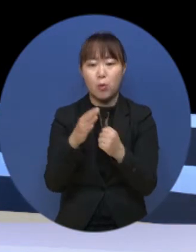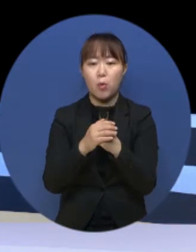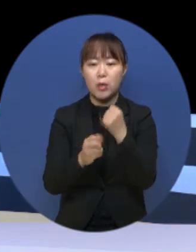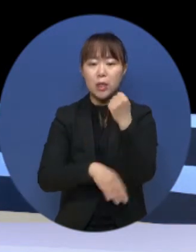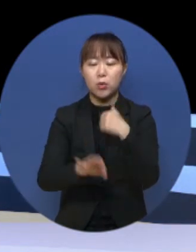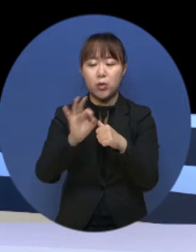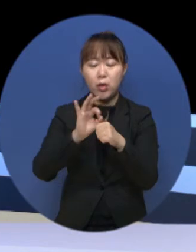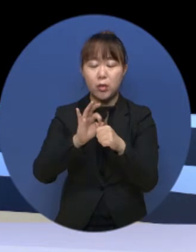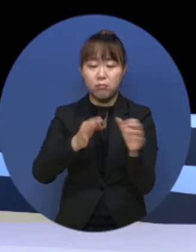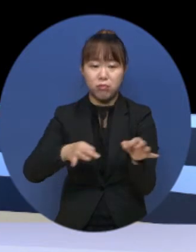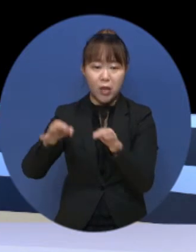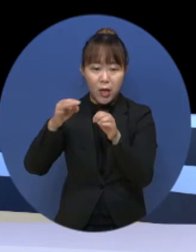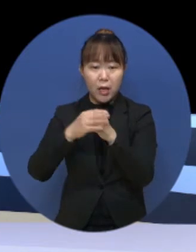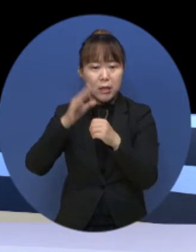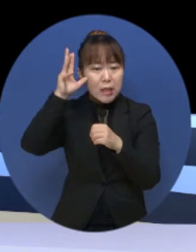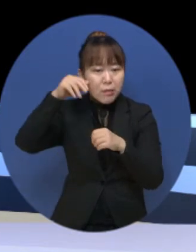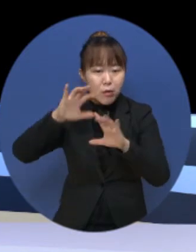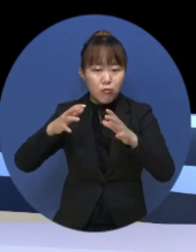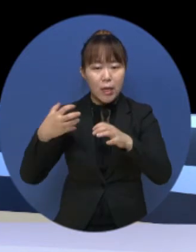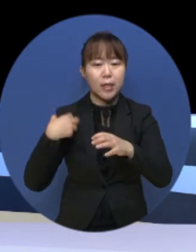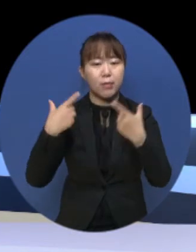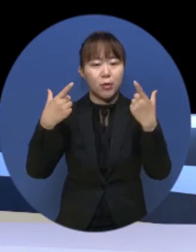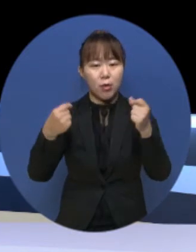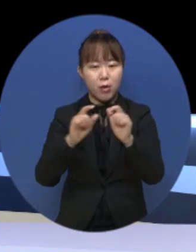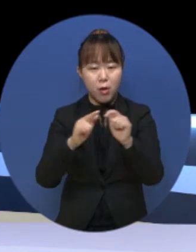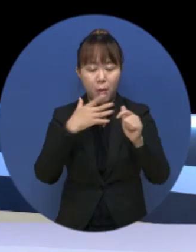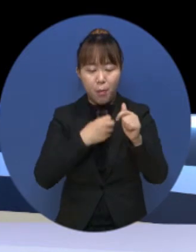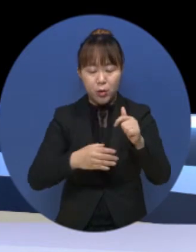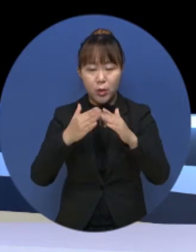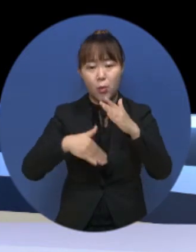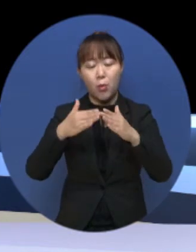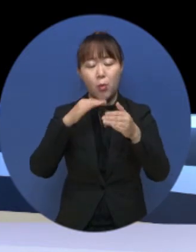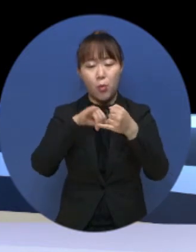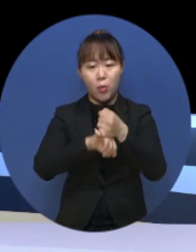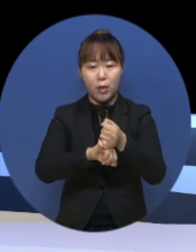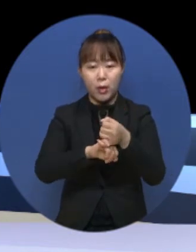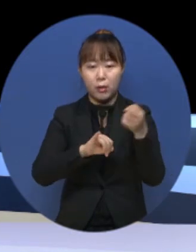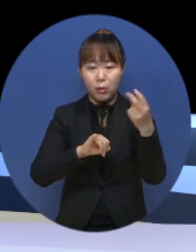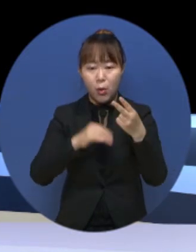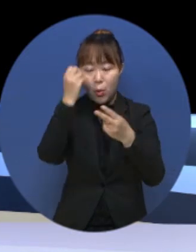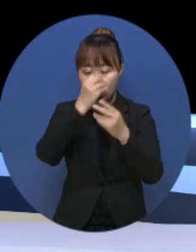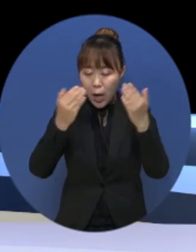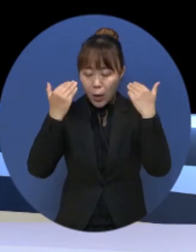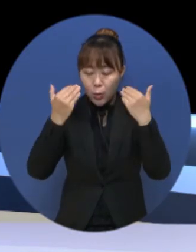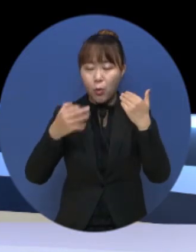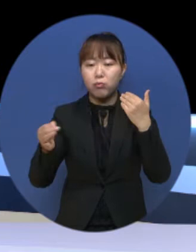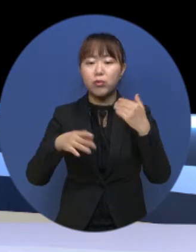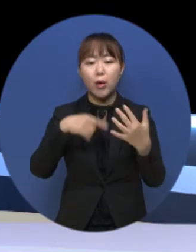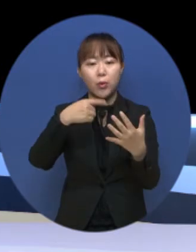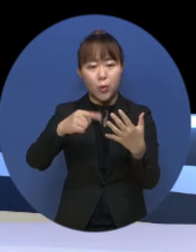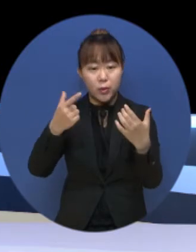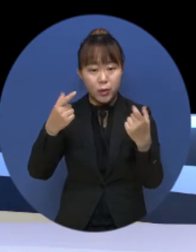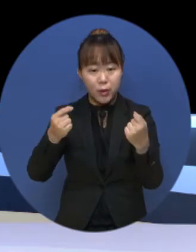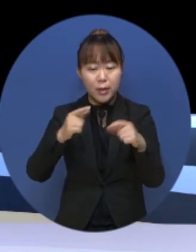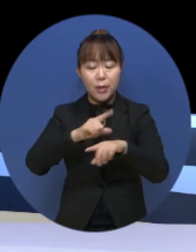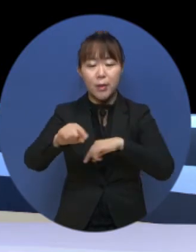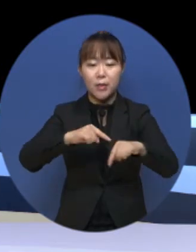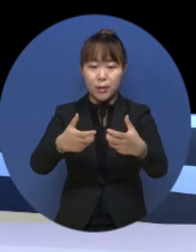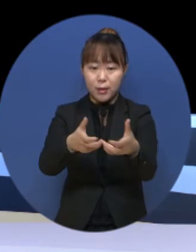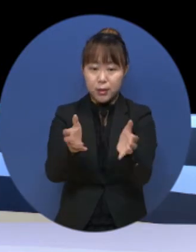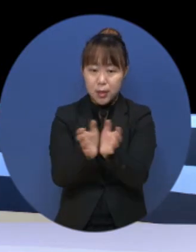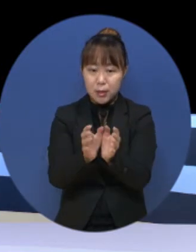인상, 치매국가 책임제 등 각종 복지 공약과 고등학교 무상교육 등